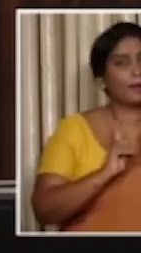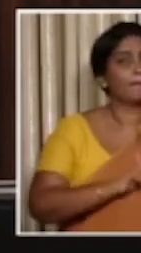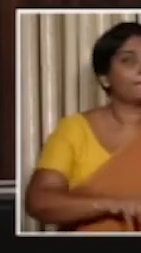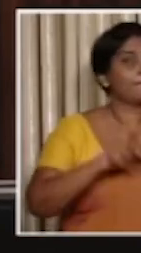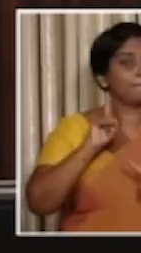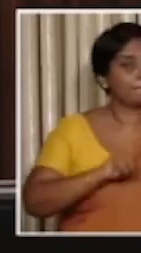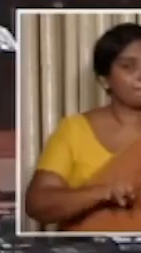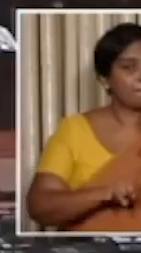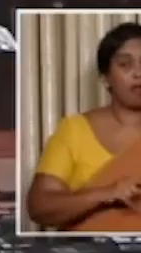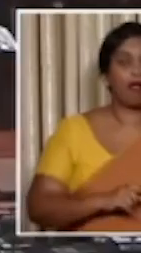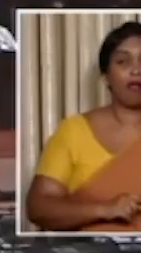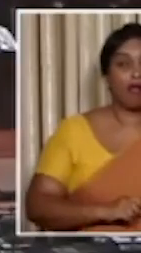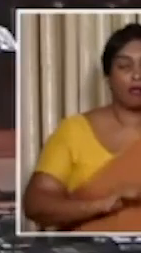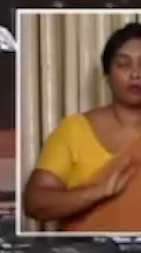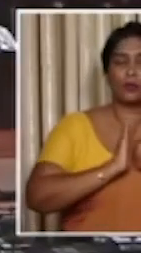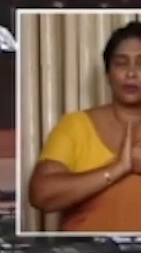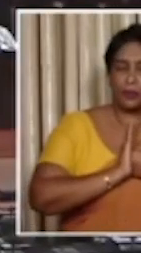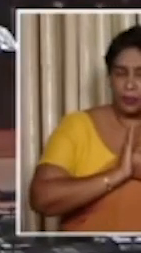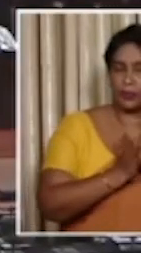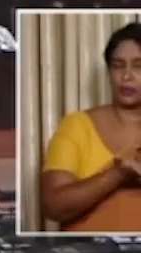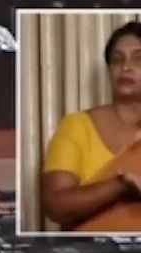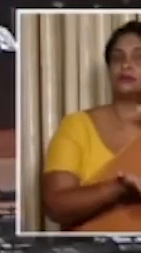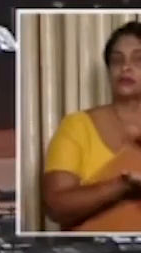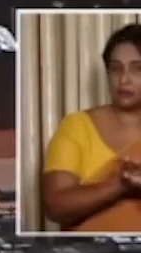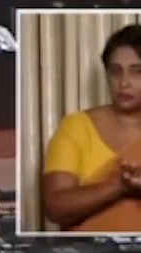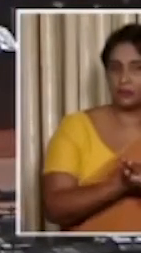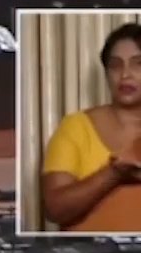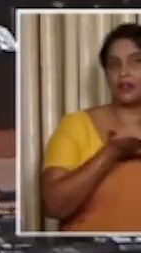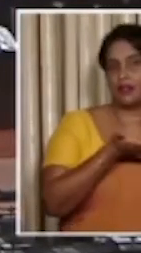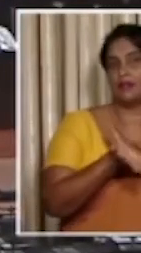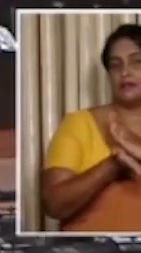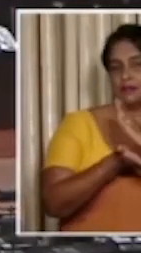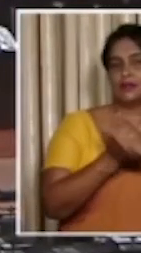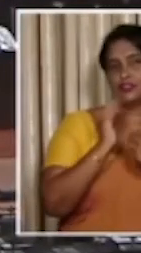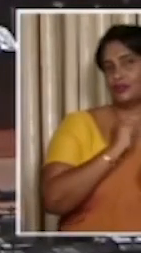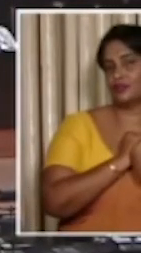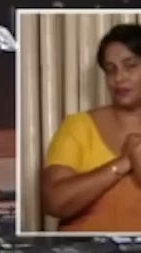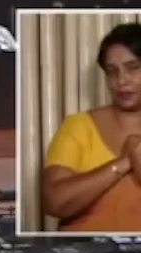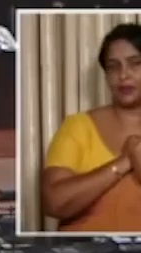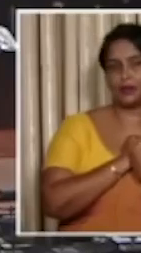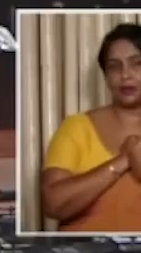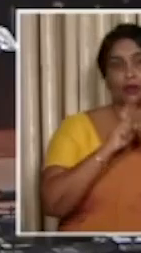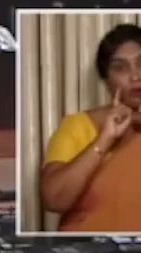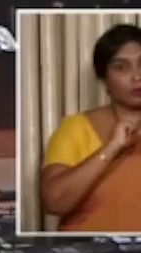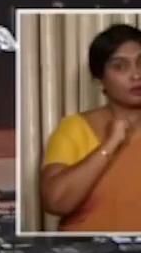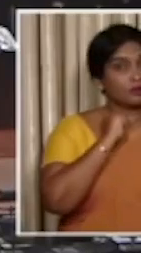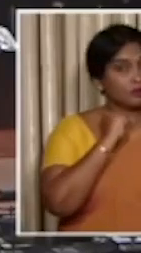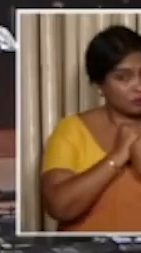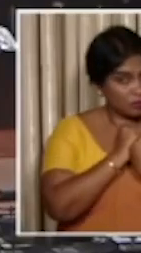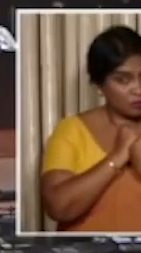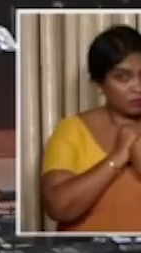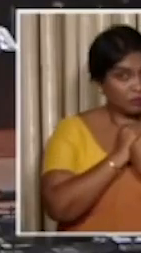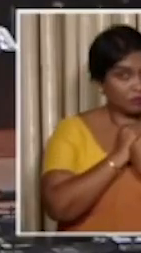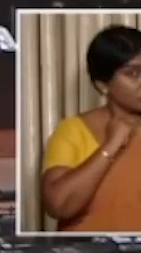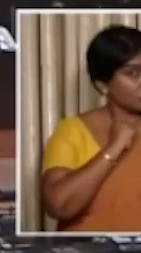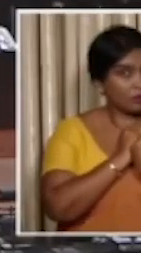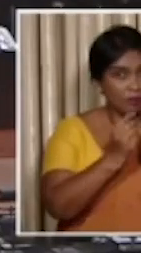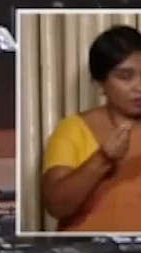පාර්ලිමේන්තුව අලුත් ගුණයකින් ප්‍රතිස්ථාපනය කිරීම සඳහා සහාය ලබා දීවි කියලා. එසේ සහාය ලබා දුන්නේ නොදින්නේ